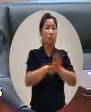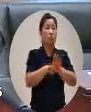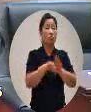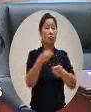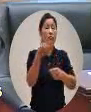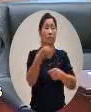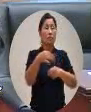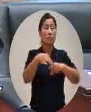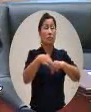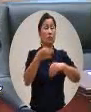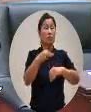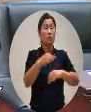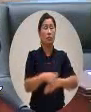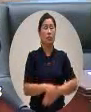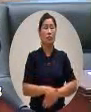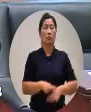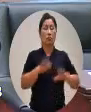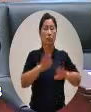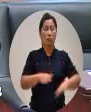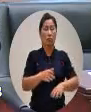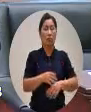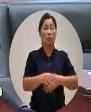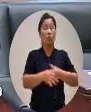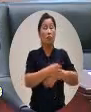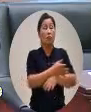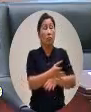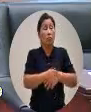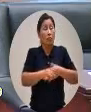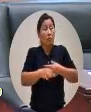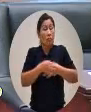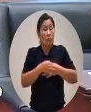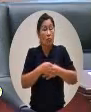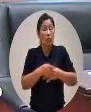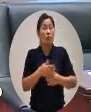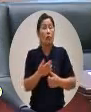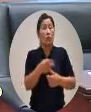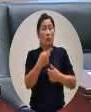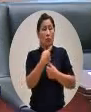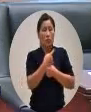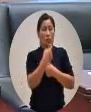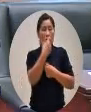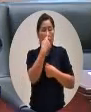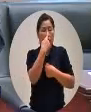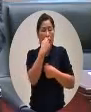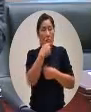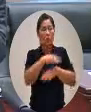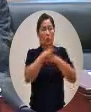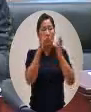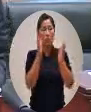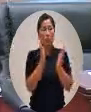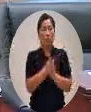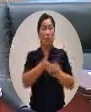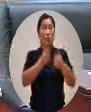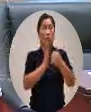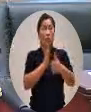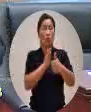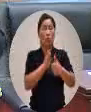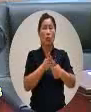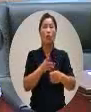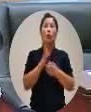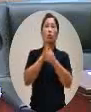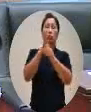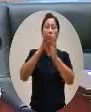所以今天我們的鄉親希望祝我的總之孫鄉市長來認真首先